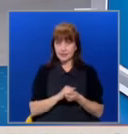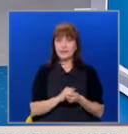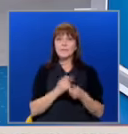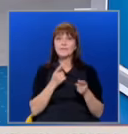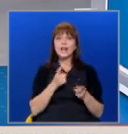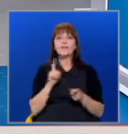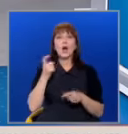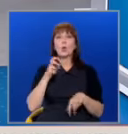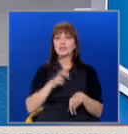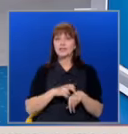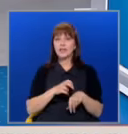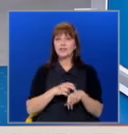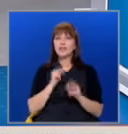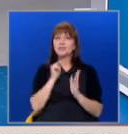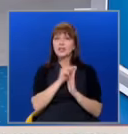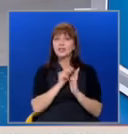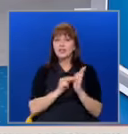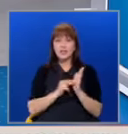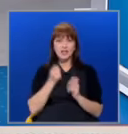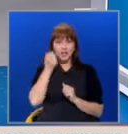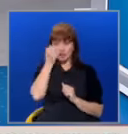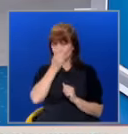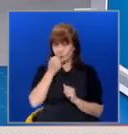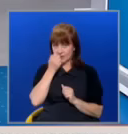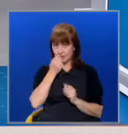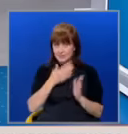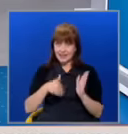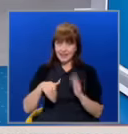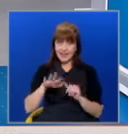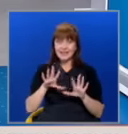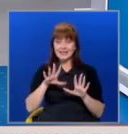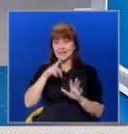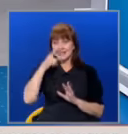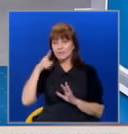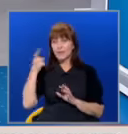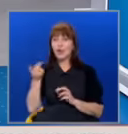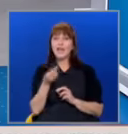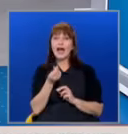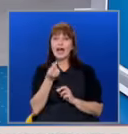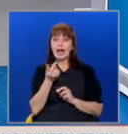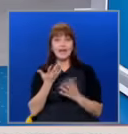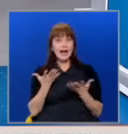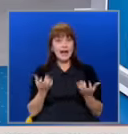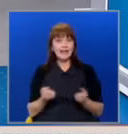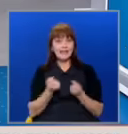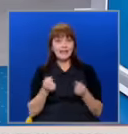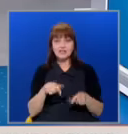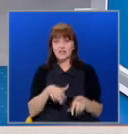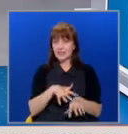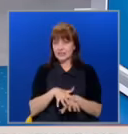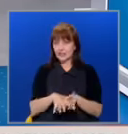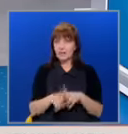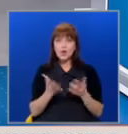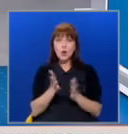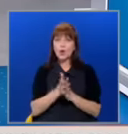индустриалния капитал в Гоце Делчев са изчислили, че злоупотребите са за над 10 милиона лева. Как действа тази схема и